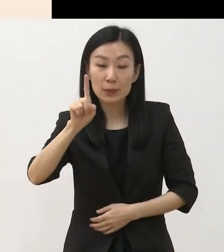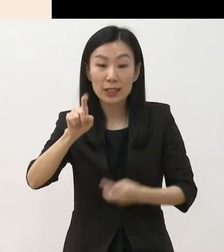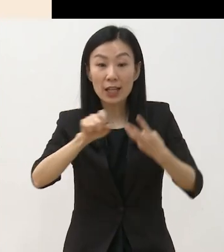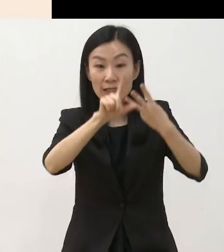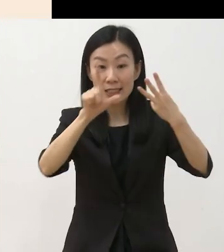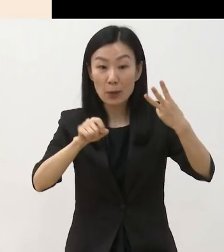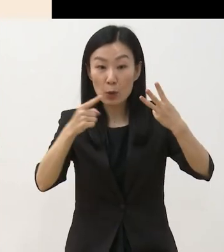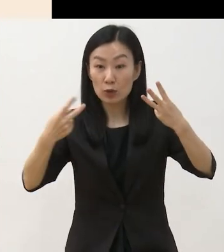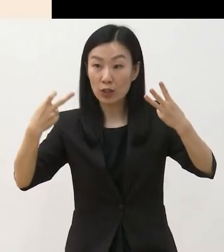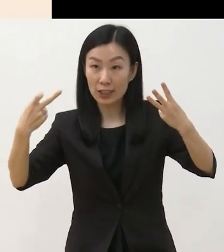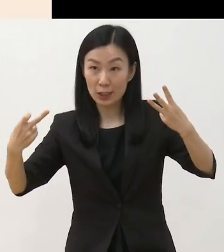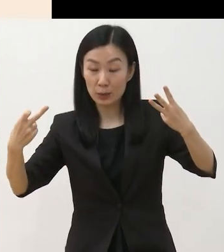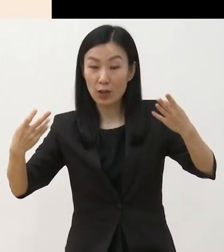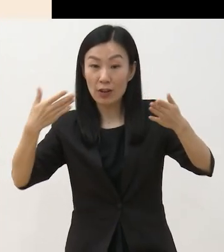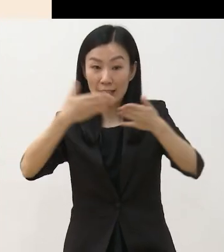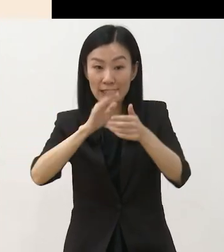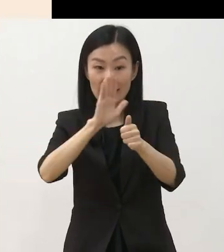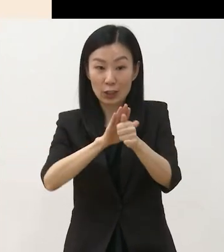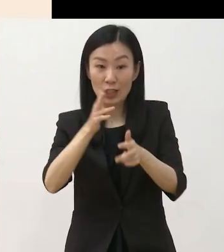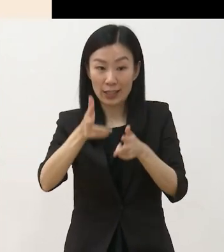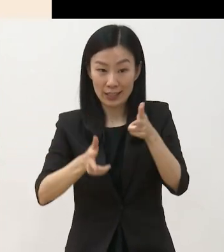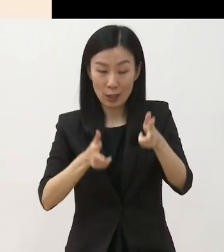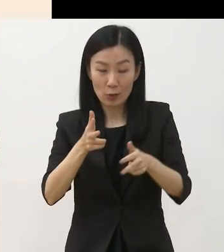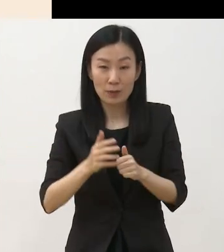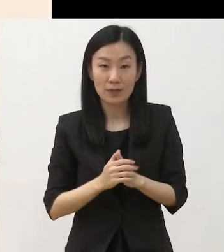12월까지 지원을 하는 사업입니다.